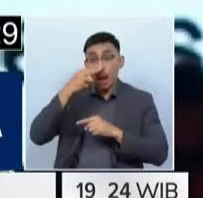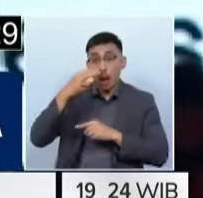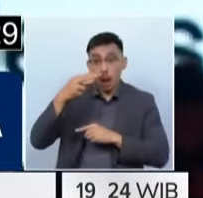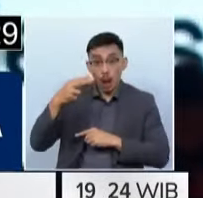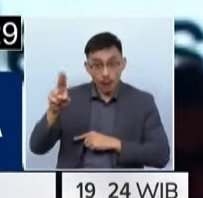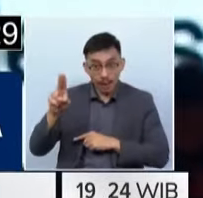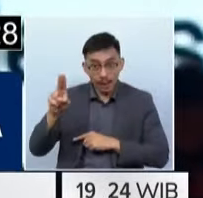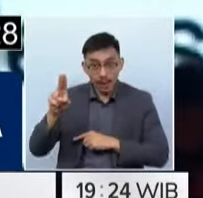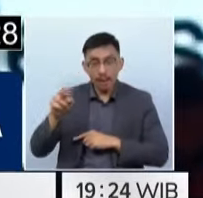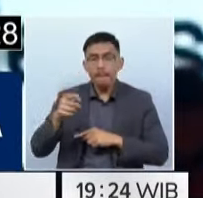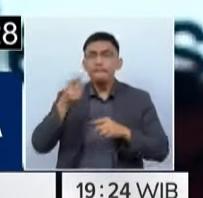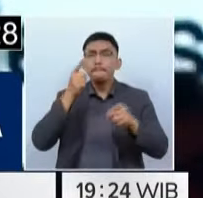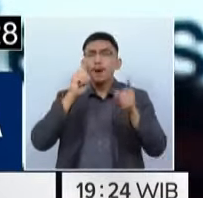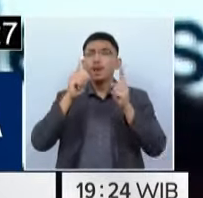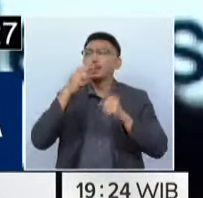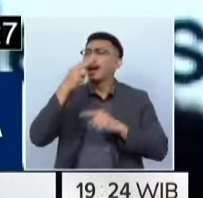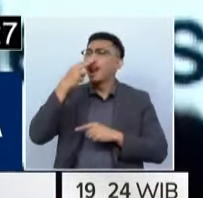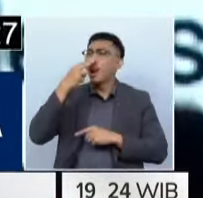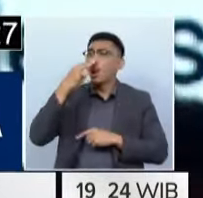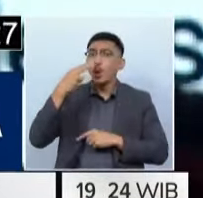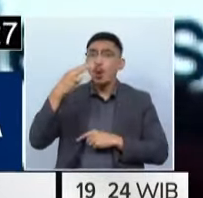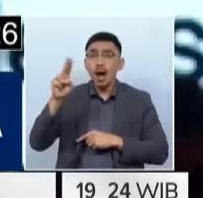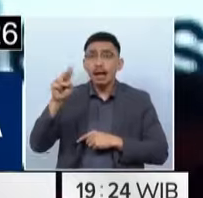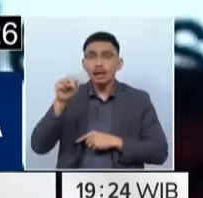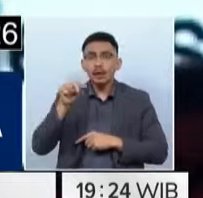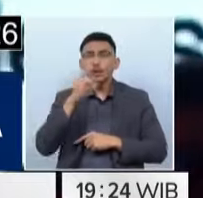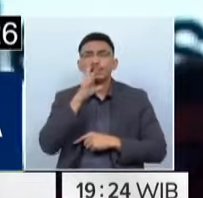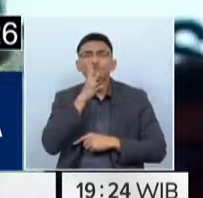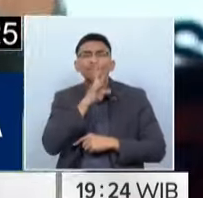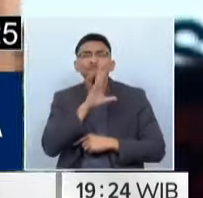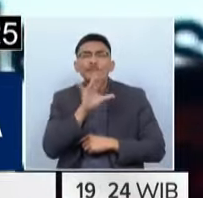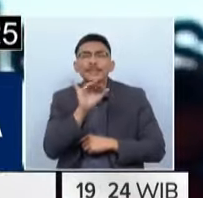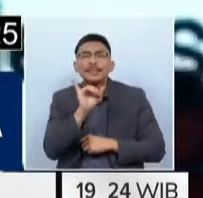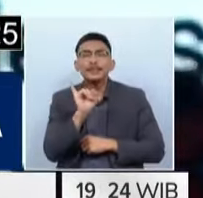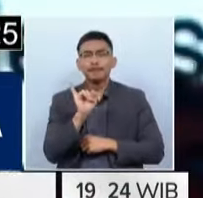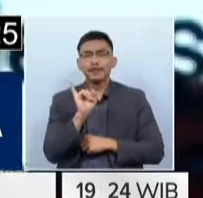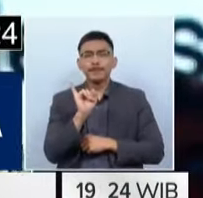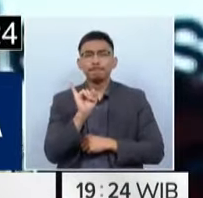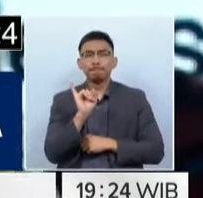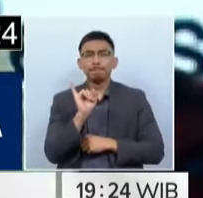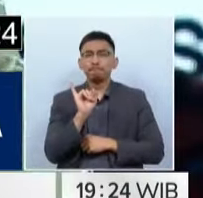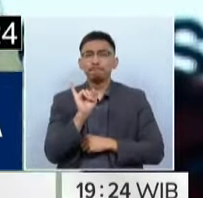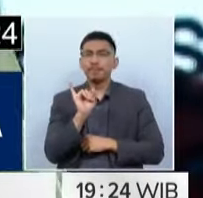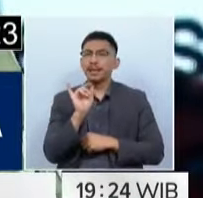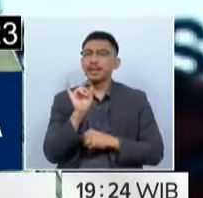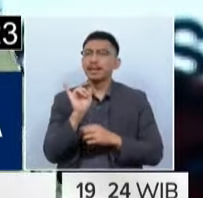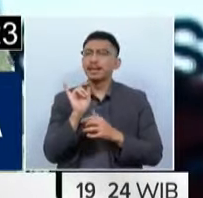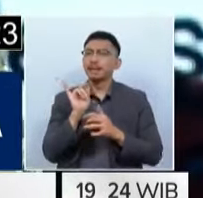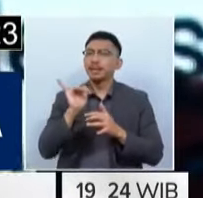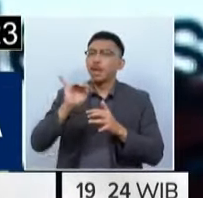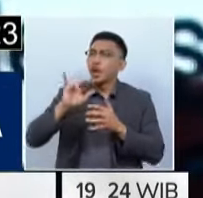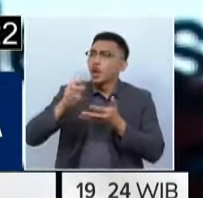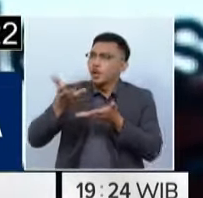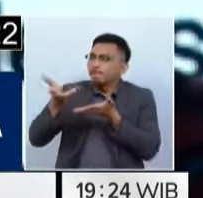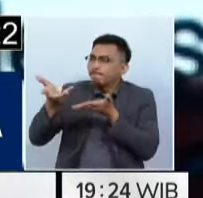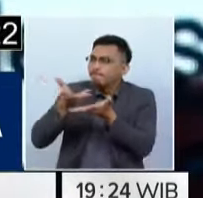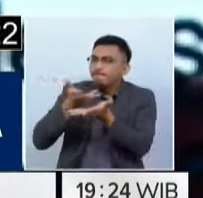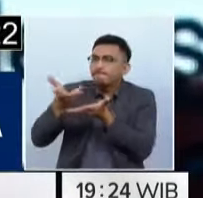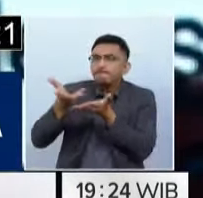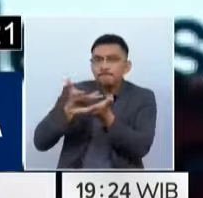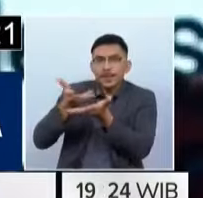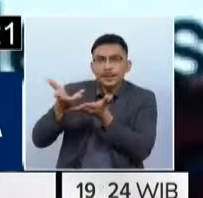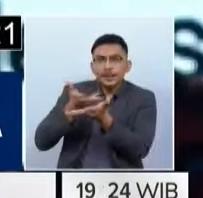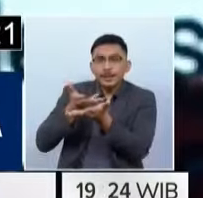negeri kita adalah alat untuk negosiasi terhadap dunia luar tapi kepentingan nasional harus